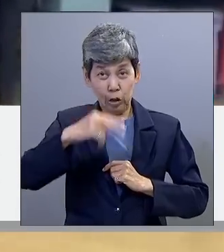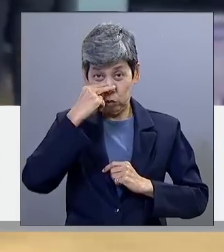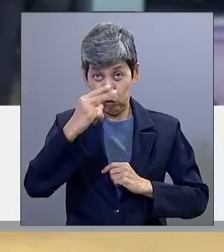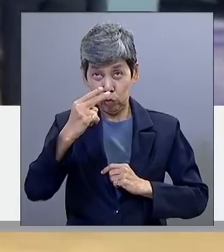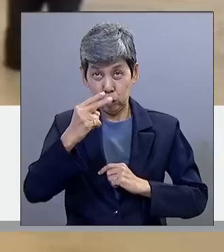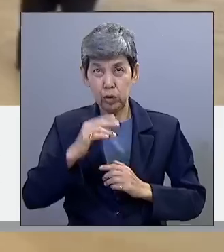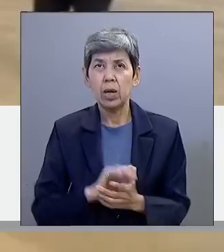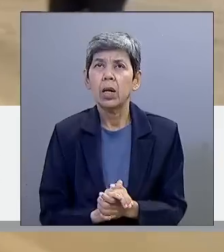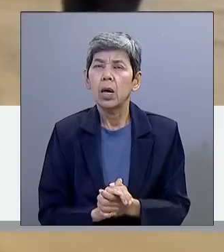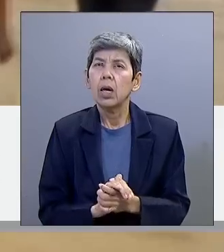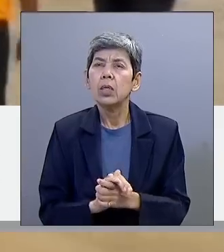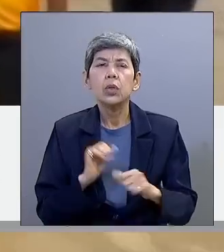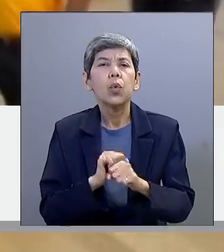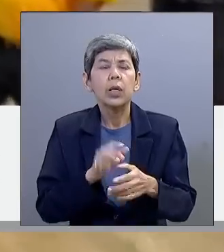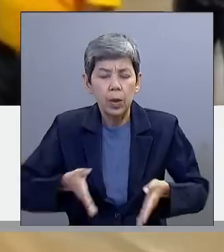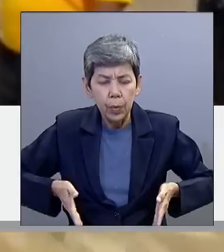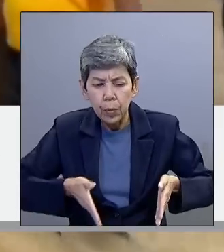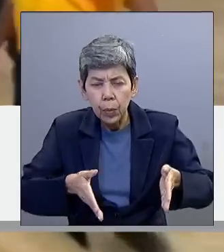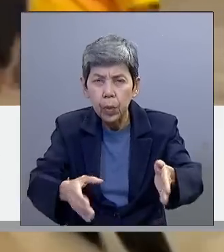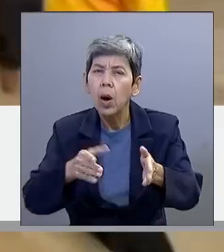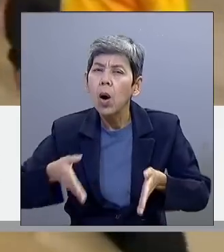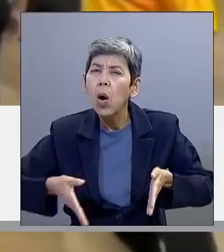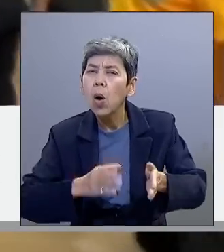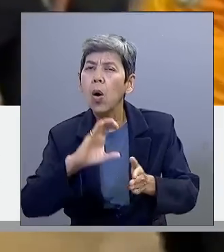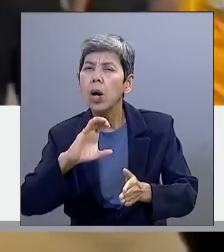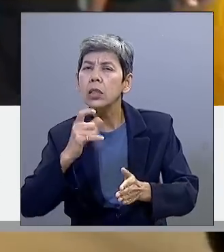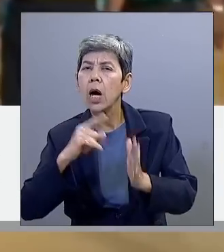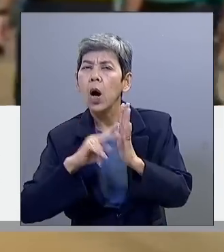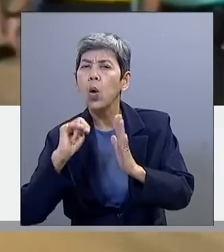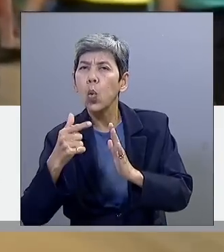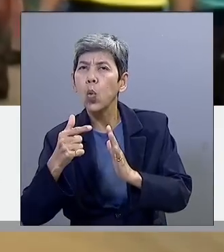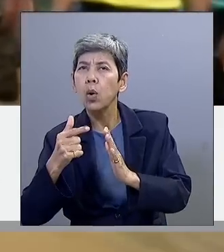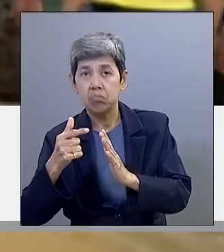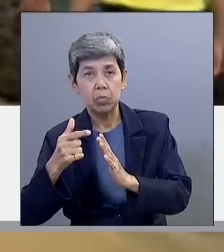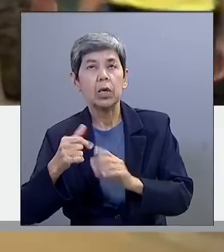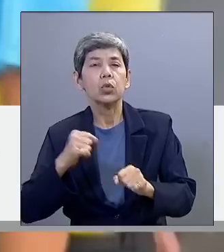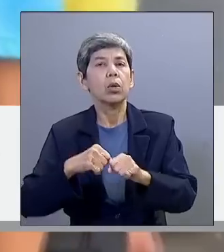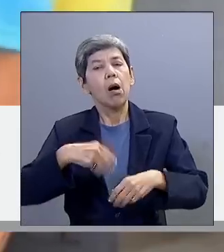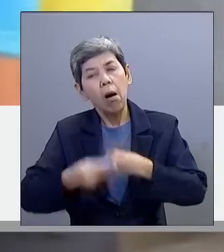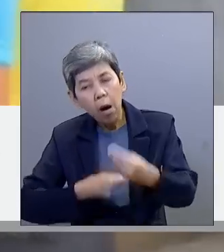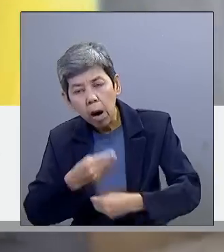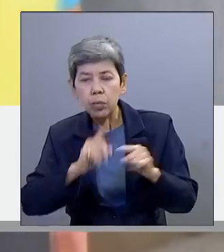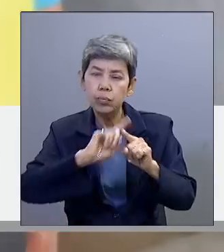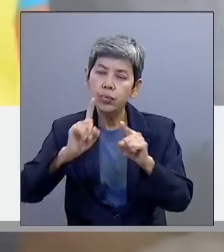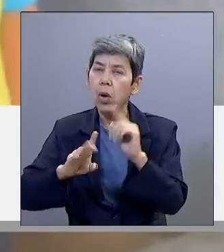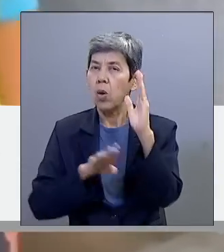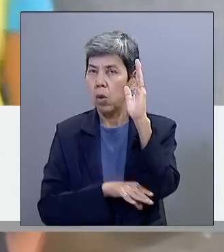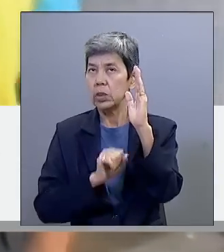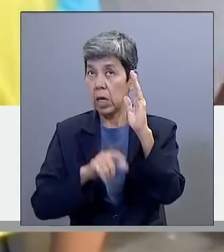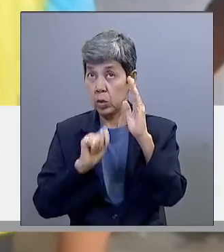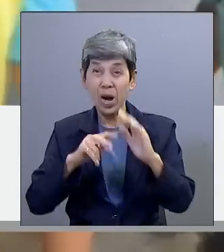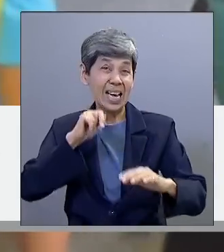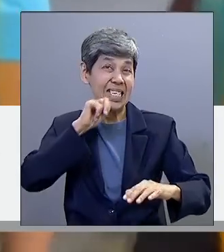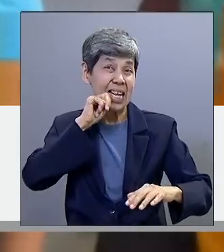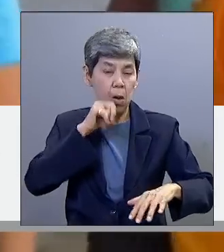เขตพื้นที่สายคลองฉลุงค่ะแล้วก็ยังเป็นจุดที่เป็นย่านเศรษฐกิจของตัวเมืองสตูลด้วยน้ำ